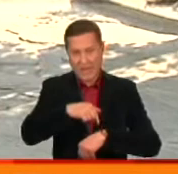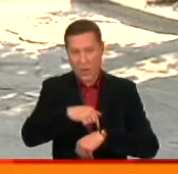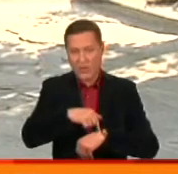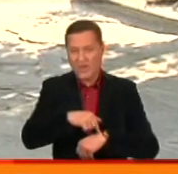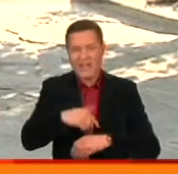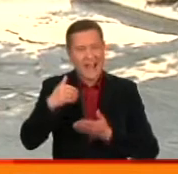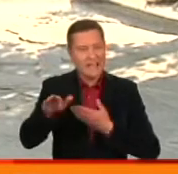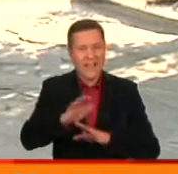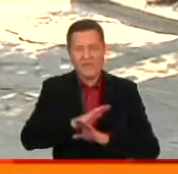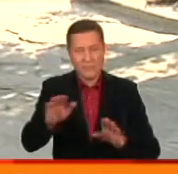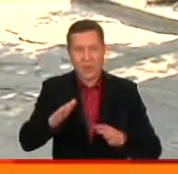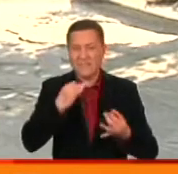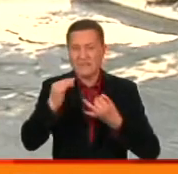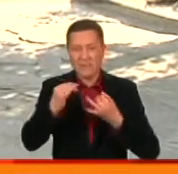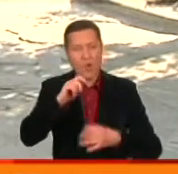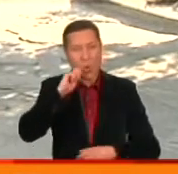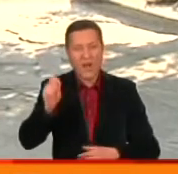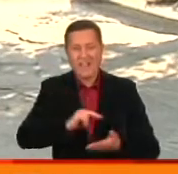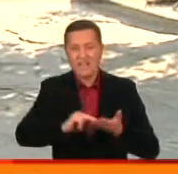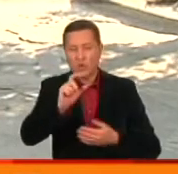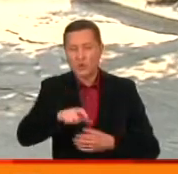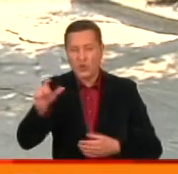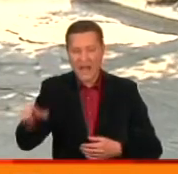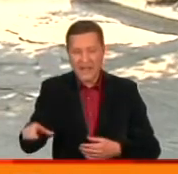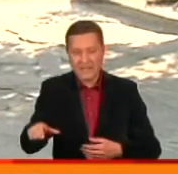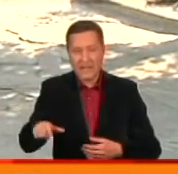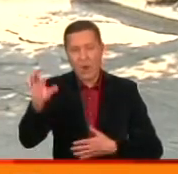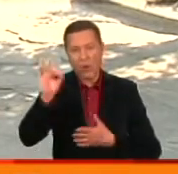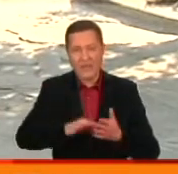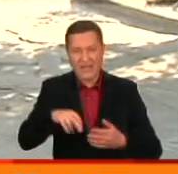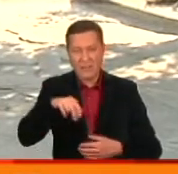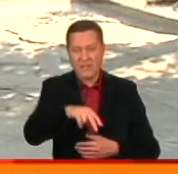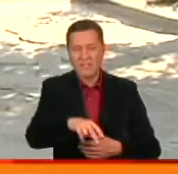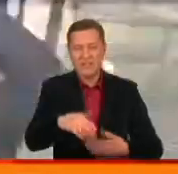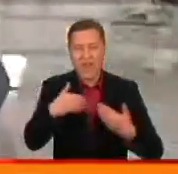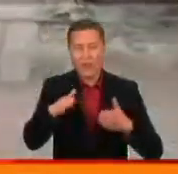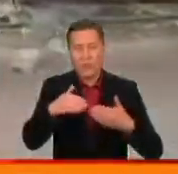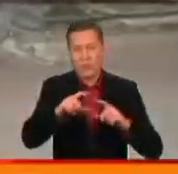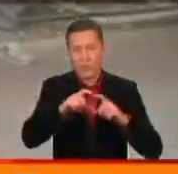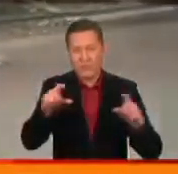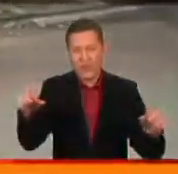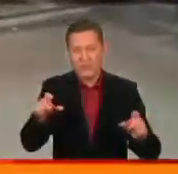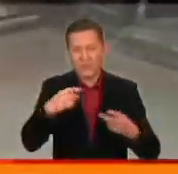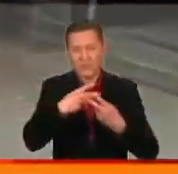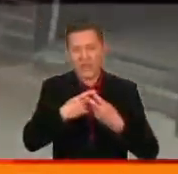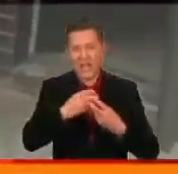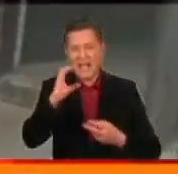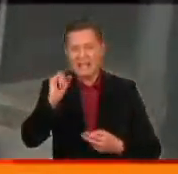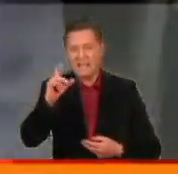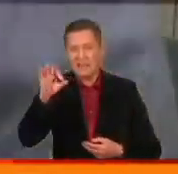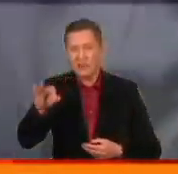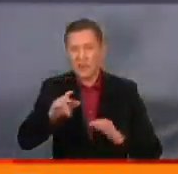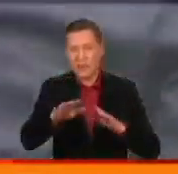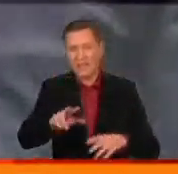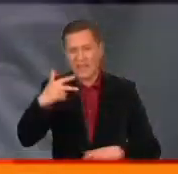відмовилася спілкуватися з українськими журналістами, тому одразу підійшла до пункту перепуску СІЗО, там провела щонайбільше